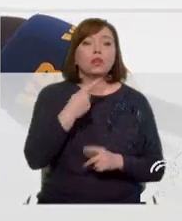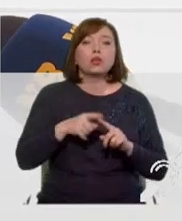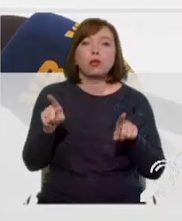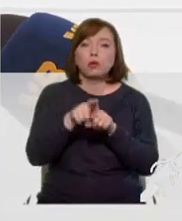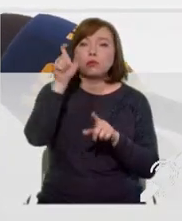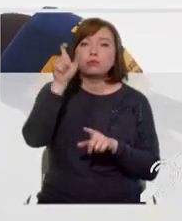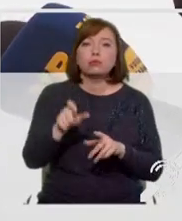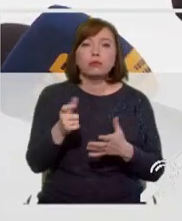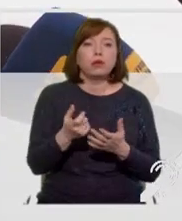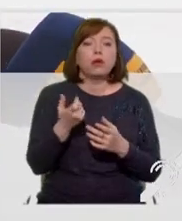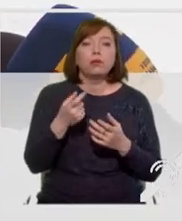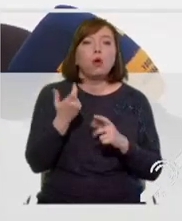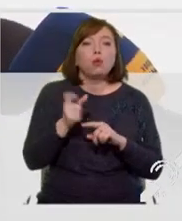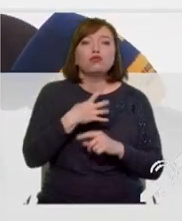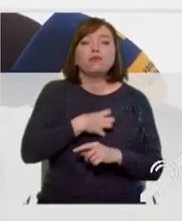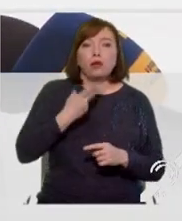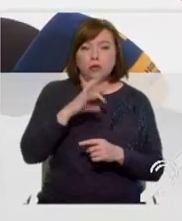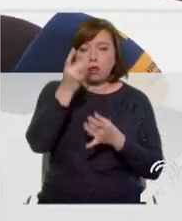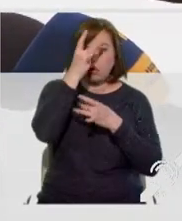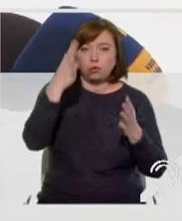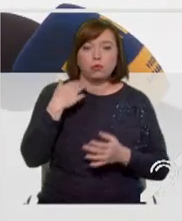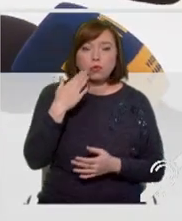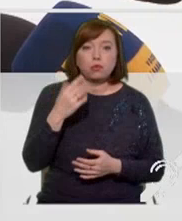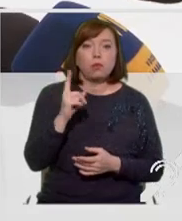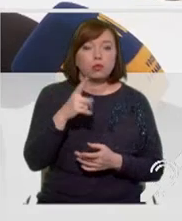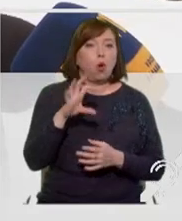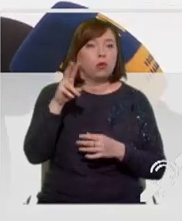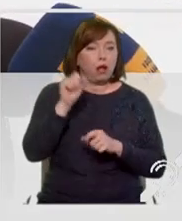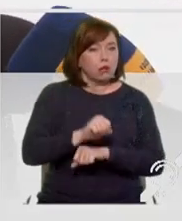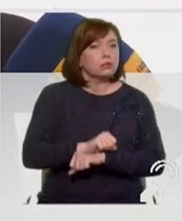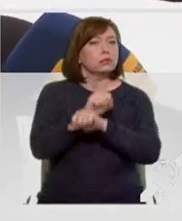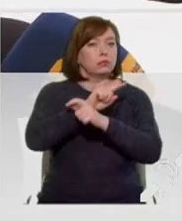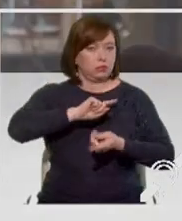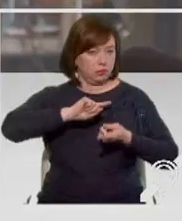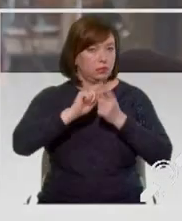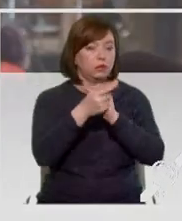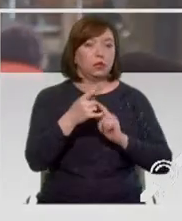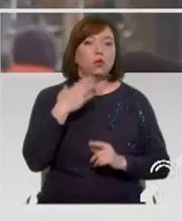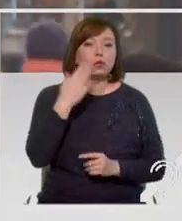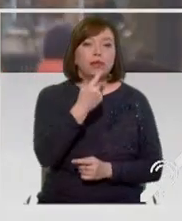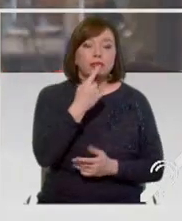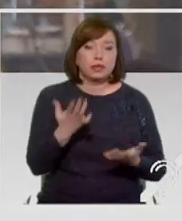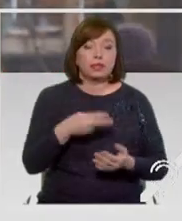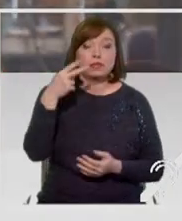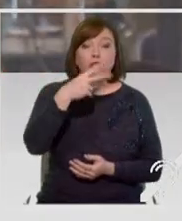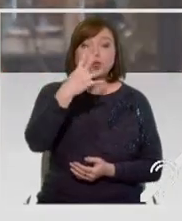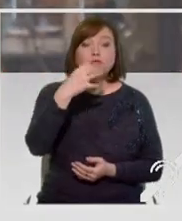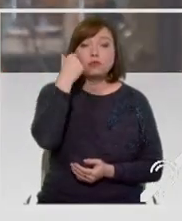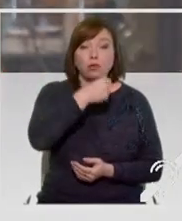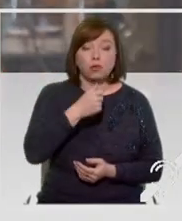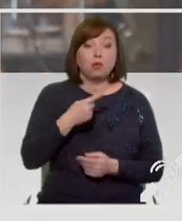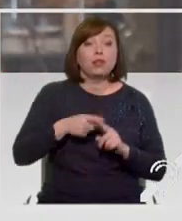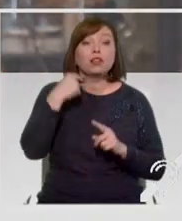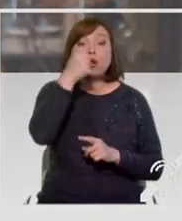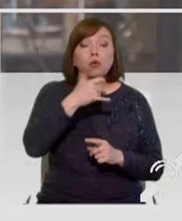figură emblematică pentru cultura românească, pentru că a revoluționarizat limba română. 2024 este un an în care